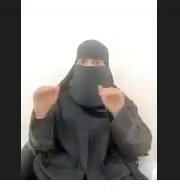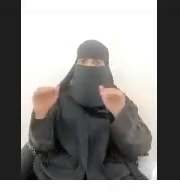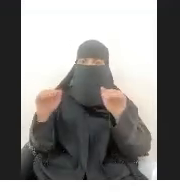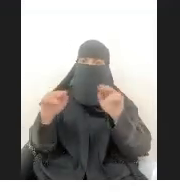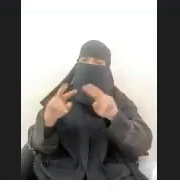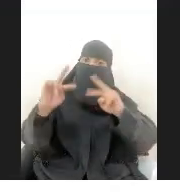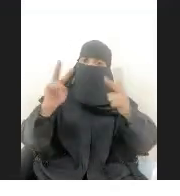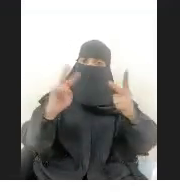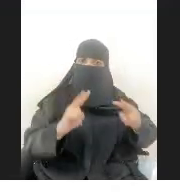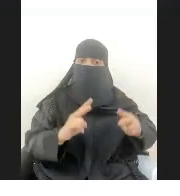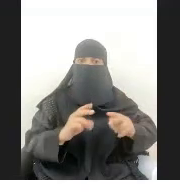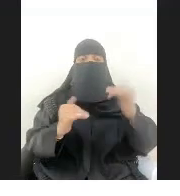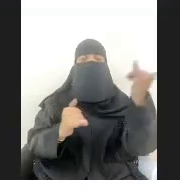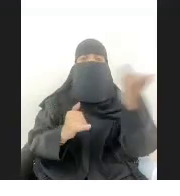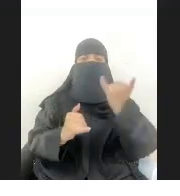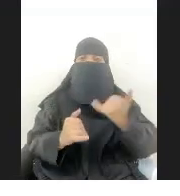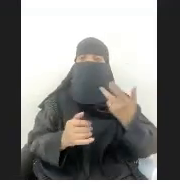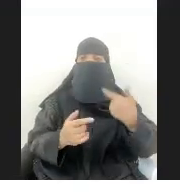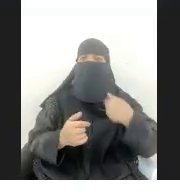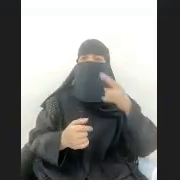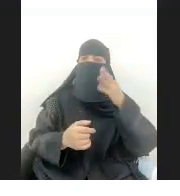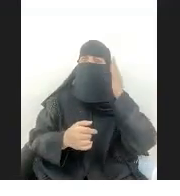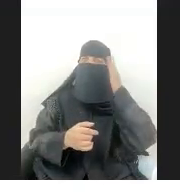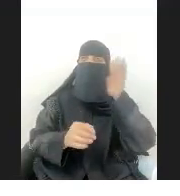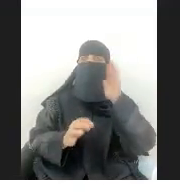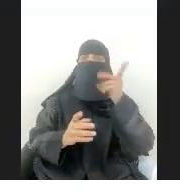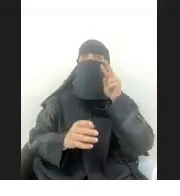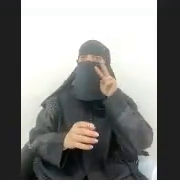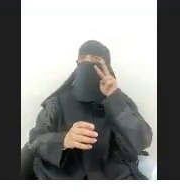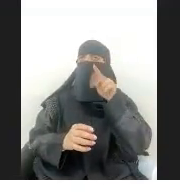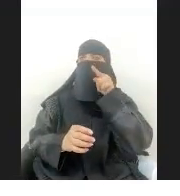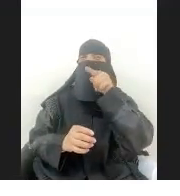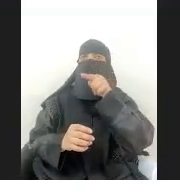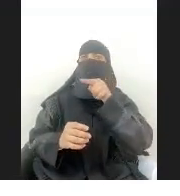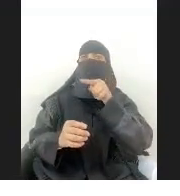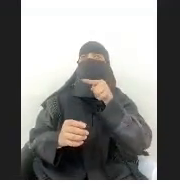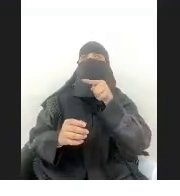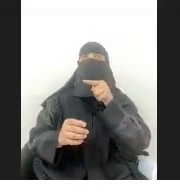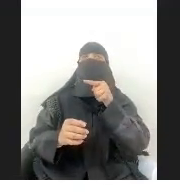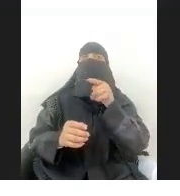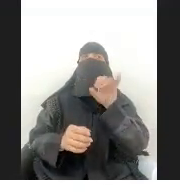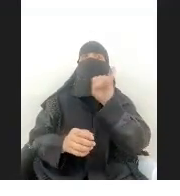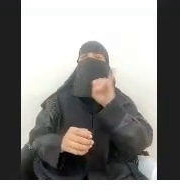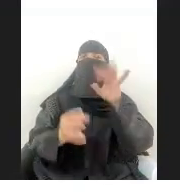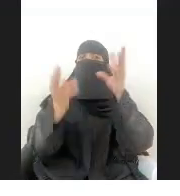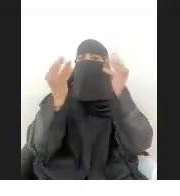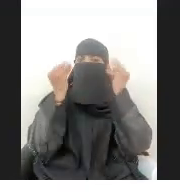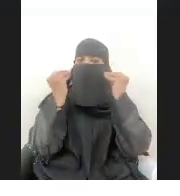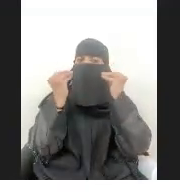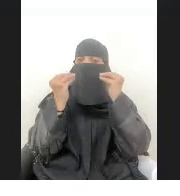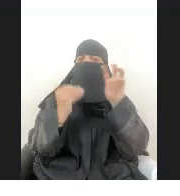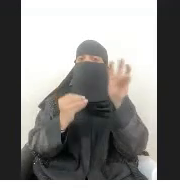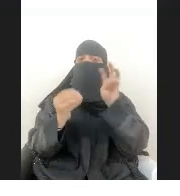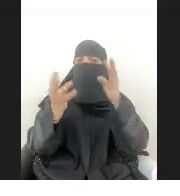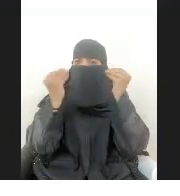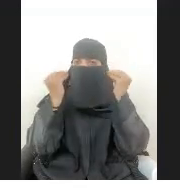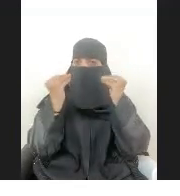نعرف إيش نظرة المؤسسة التعليمية للتعلم المدمج، علشان على أساسها تراها